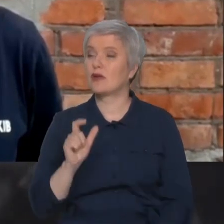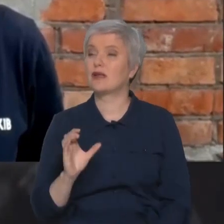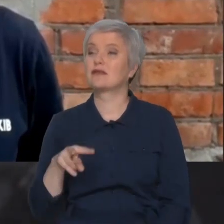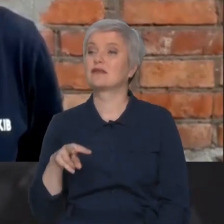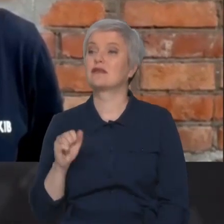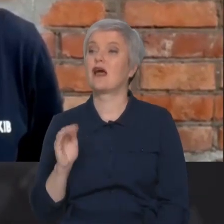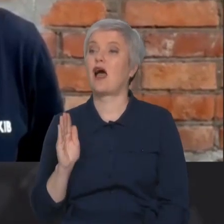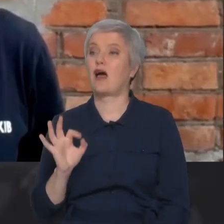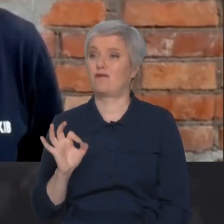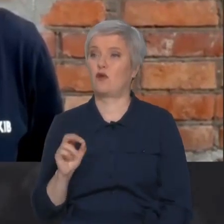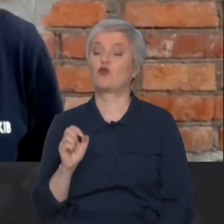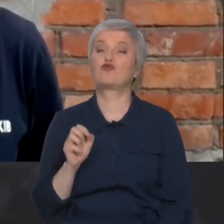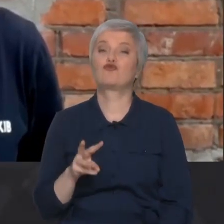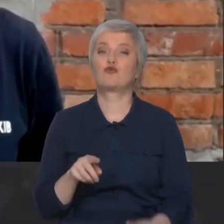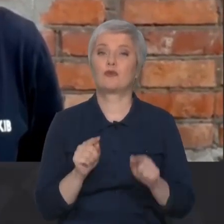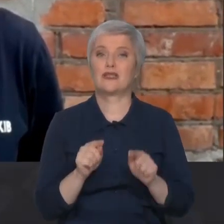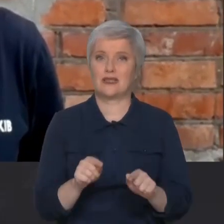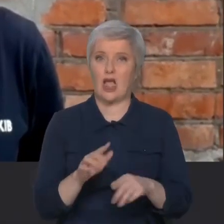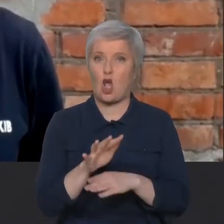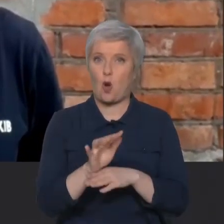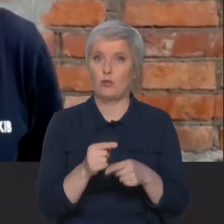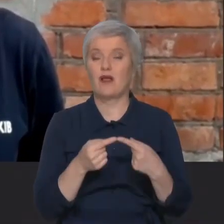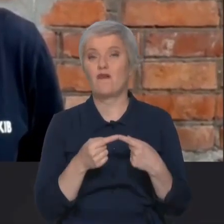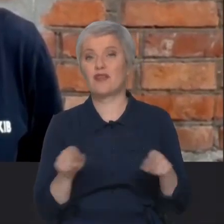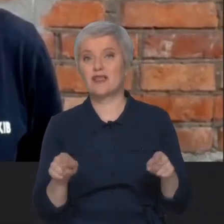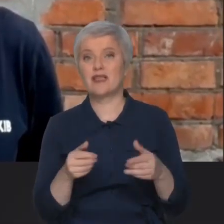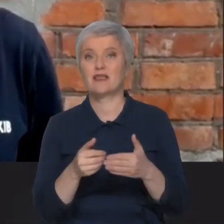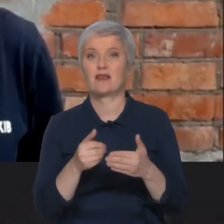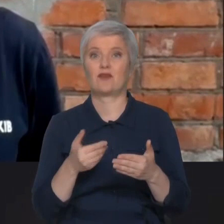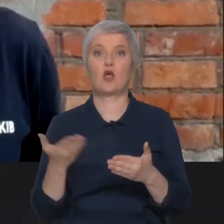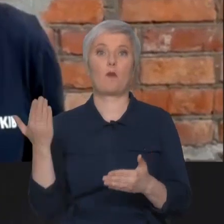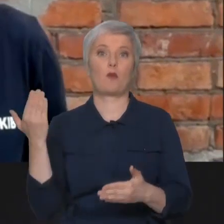Славо, чим цей обстріл відрізняється від попередніх?